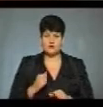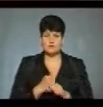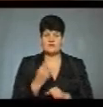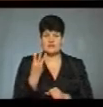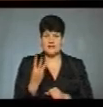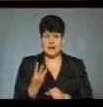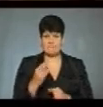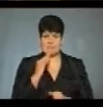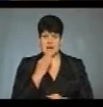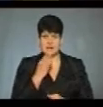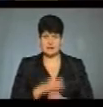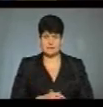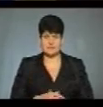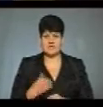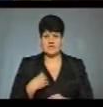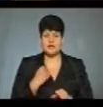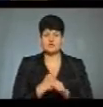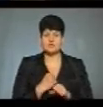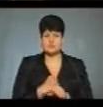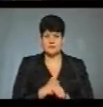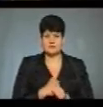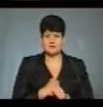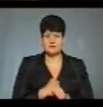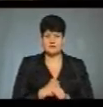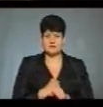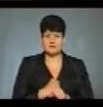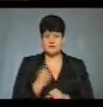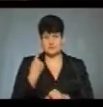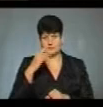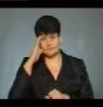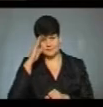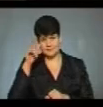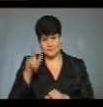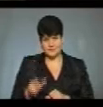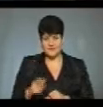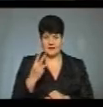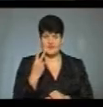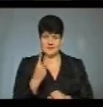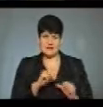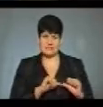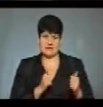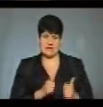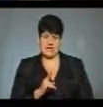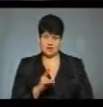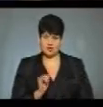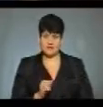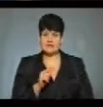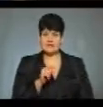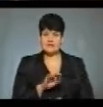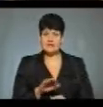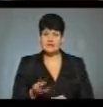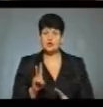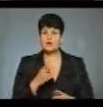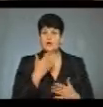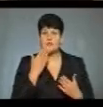пряники. Я зробив 1 чоловічка і 2 сердечка. Для тих діток, що не мають